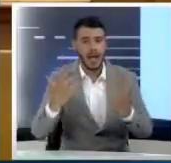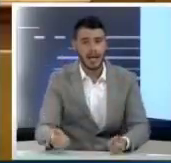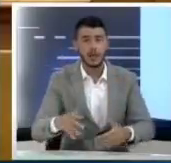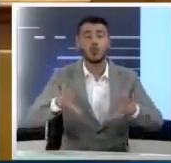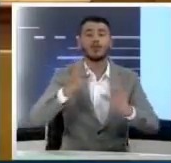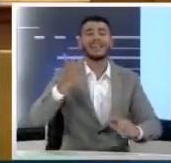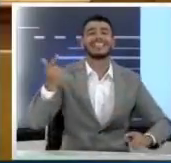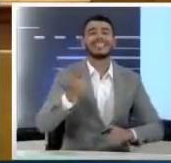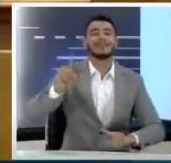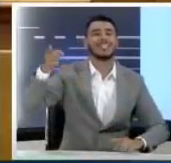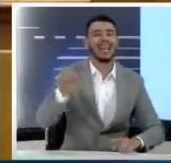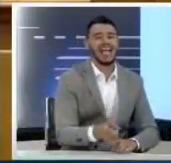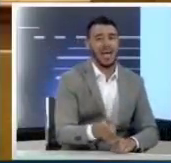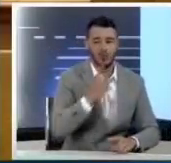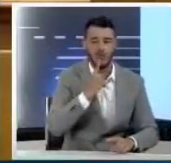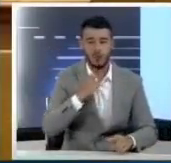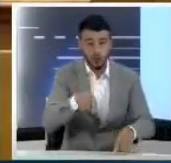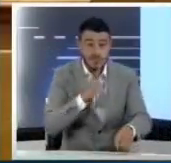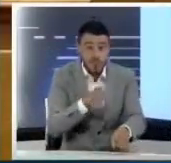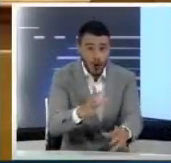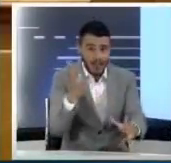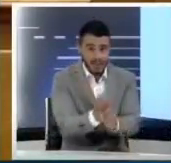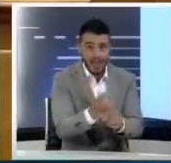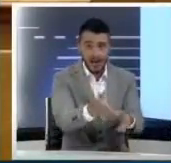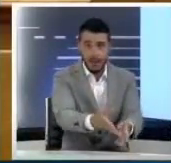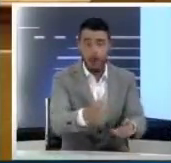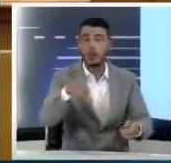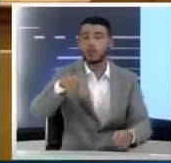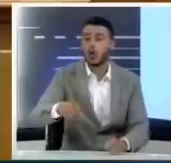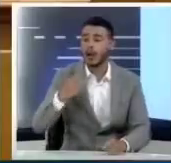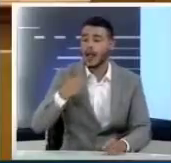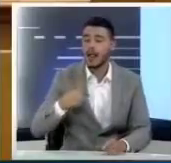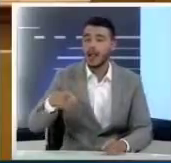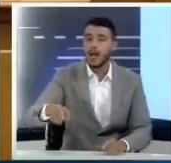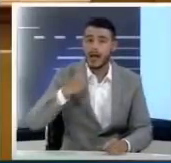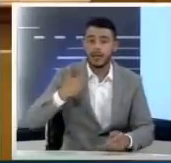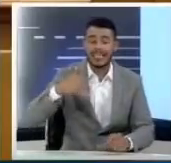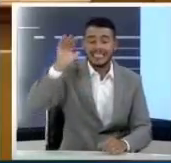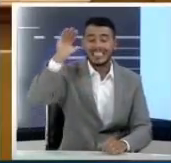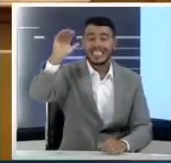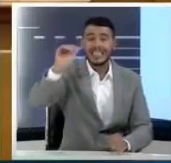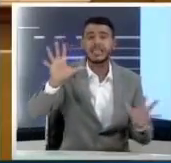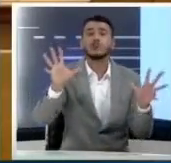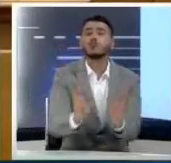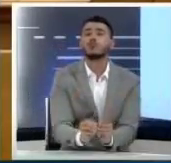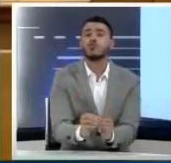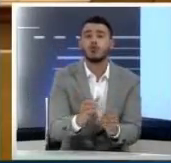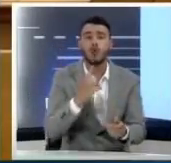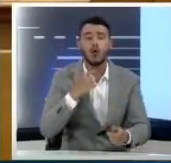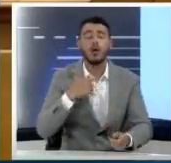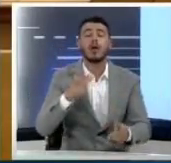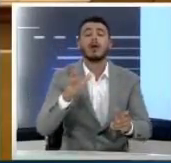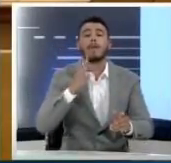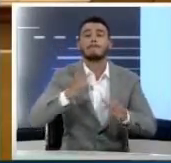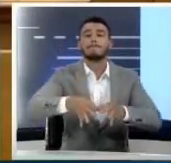4,5%. Και γι' αυτό λέτε τώρα ότι ζητήσατε προληπτική γραμμή στήριξης. Που για κάποιο λόγο δεν